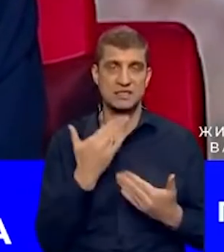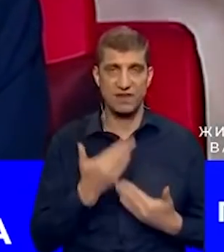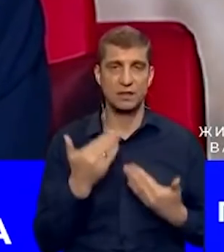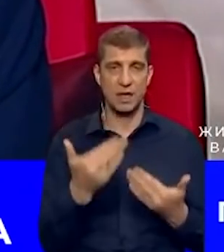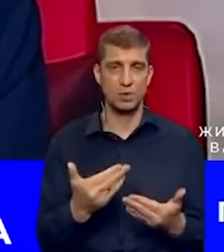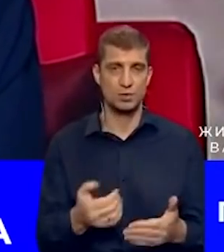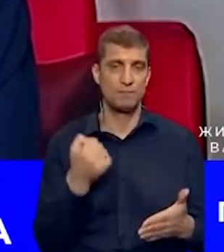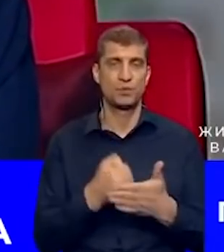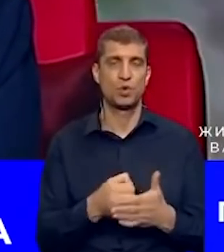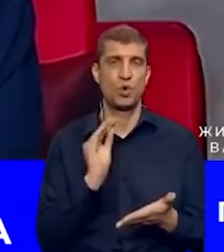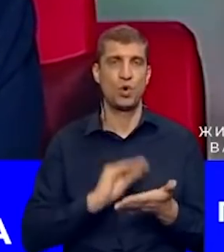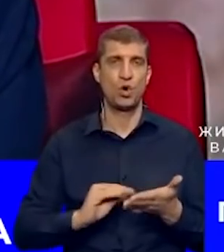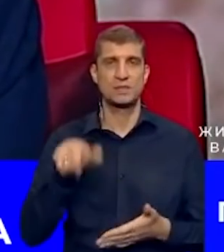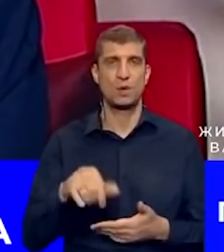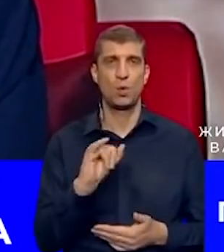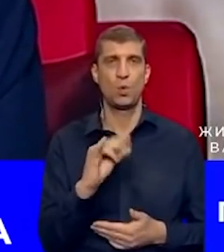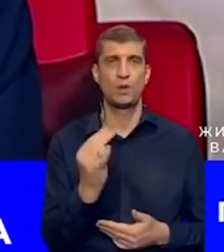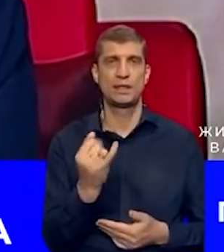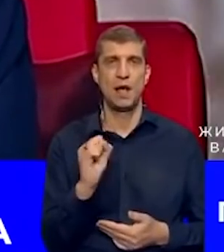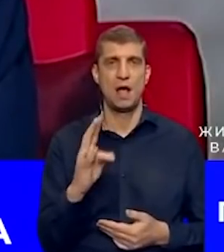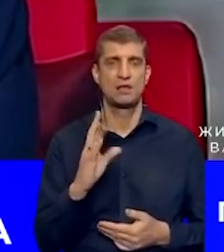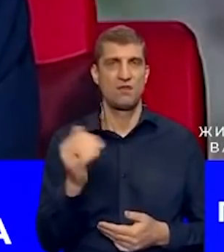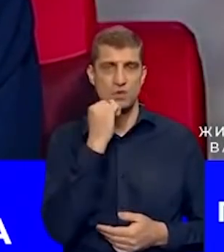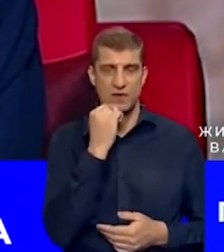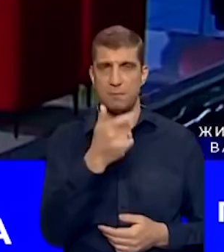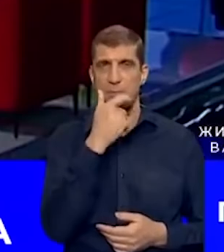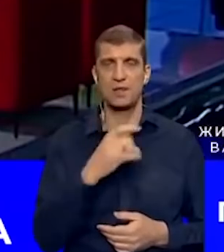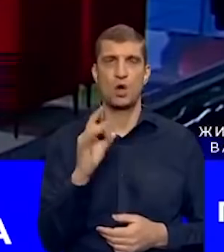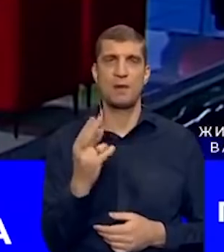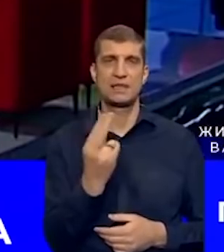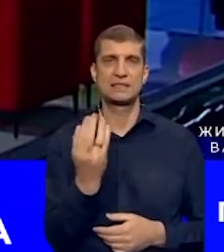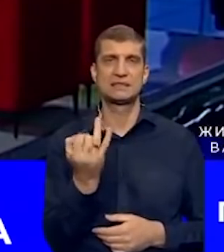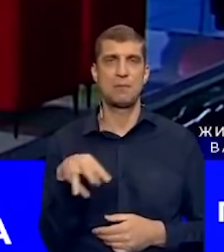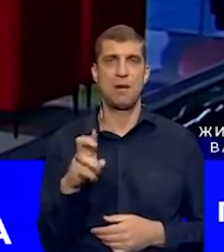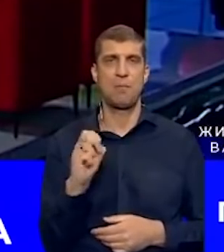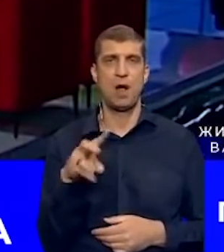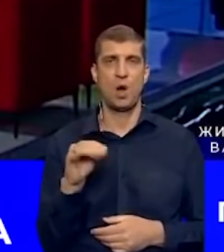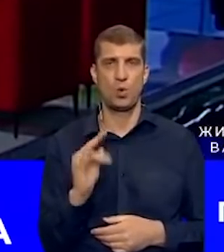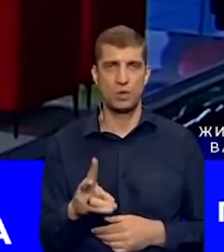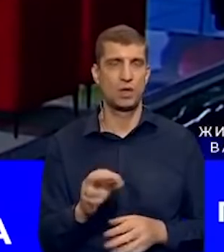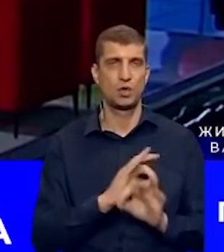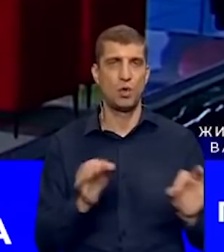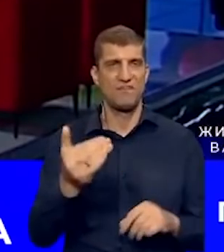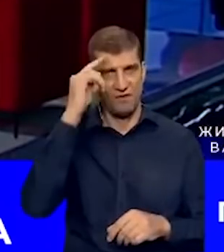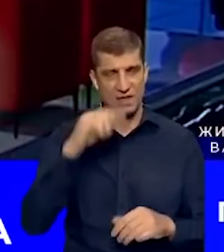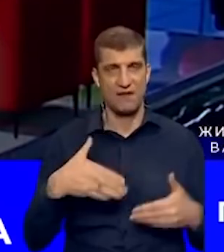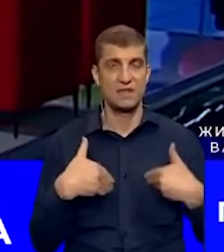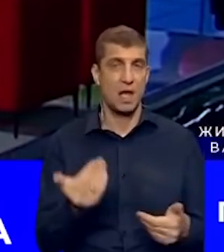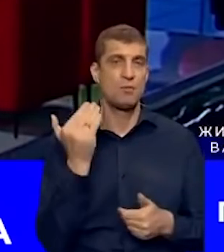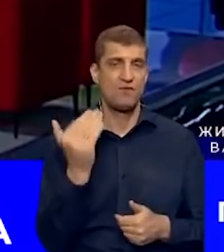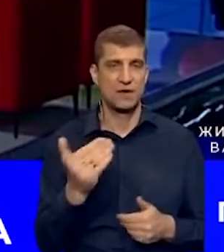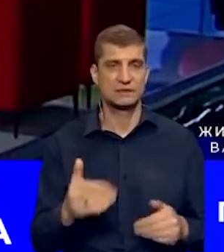звертаюсь до кореспондента УНІАН у Москві, пана Романа Цимбалюка, добре вам відомо. Пане Романе, вітаю вас.